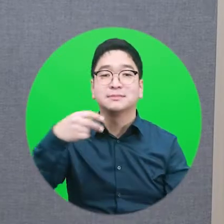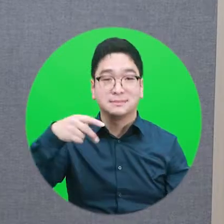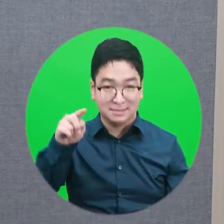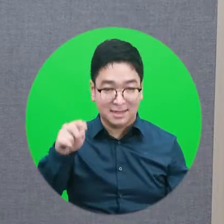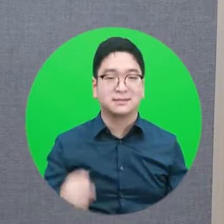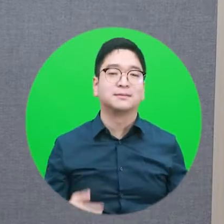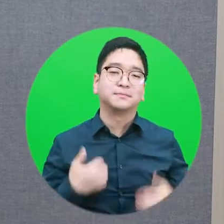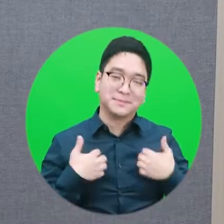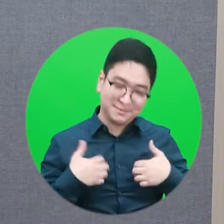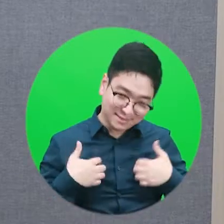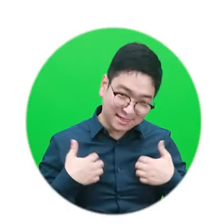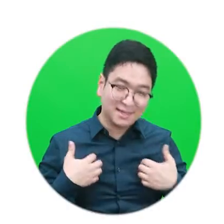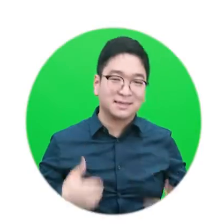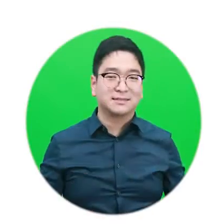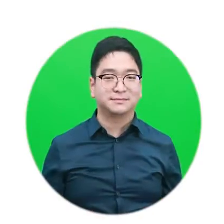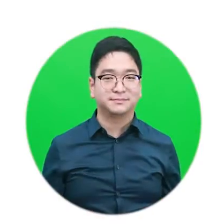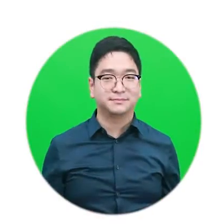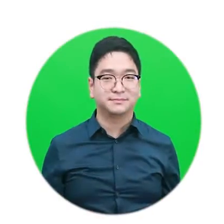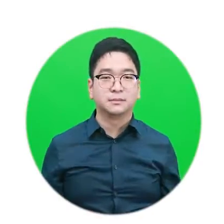사회복지사입니다. 반갑습니다.